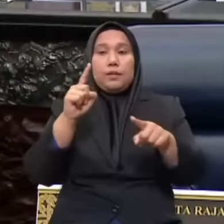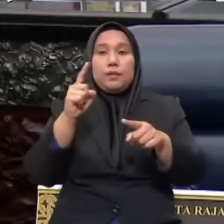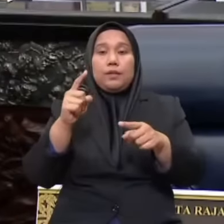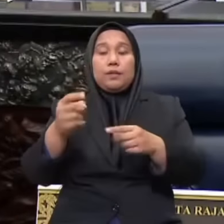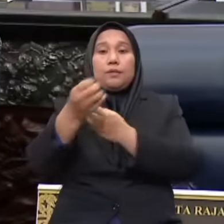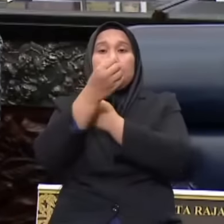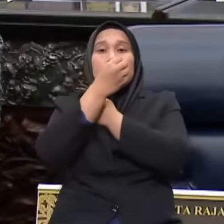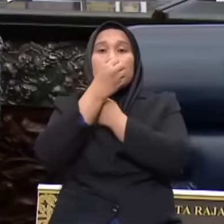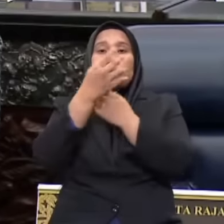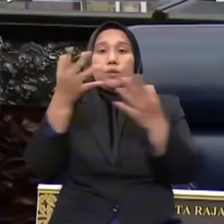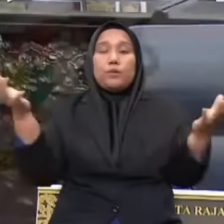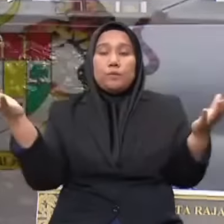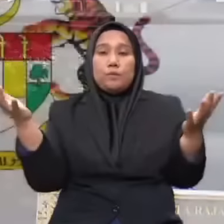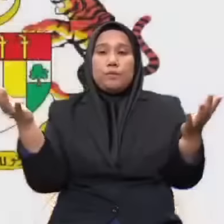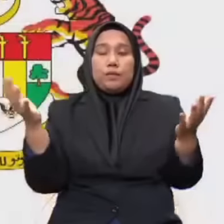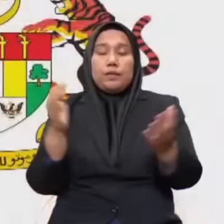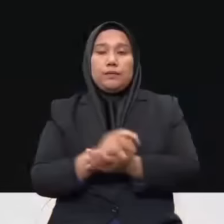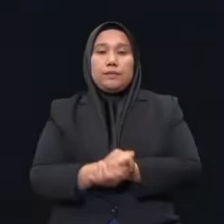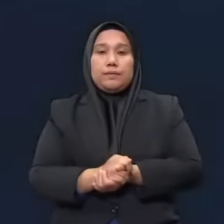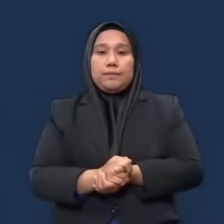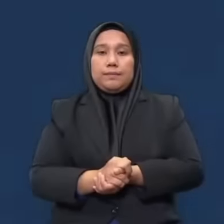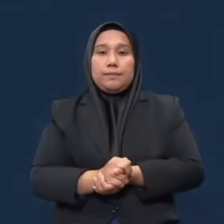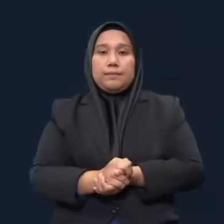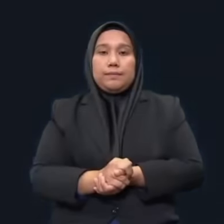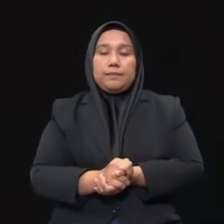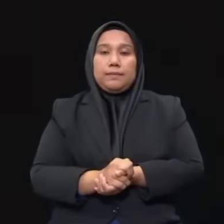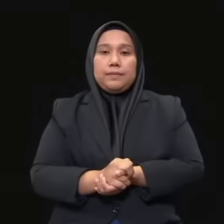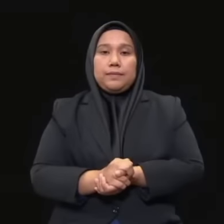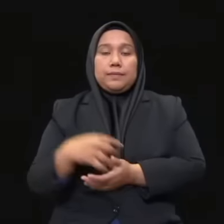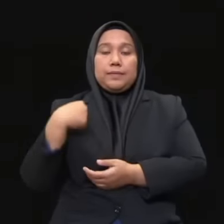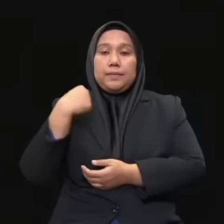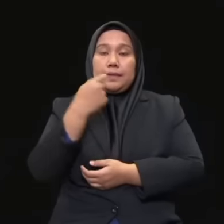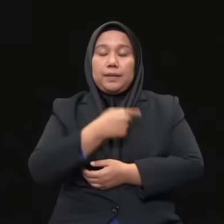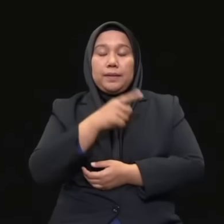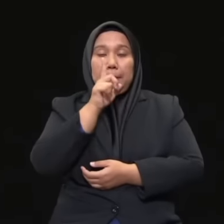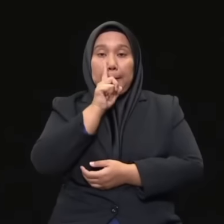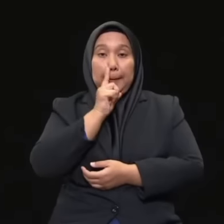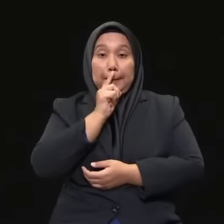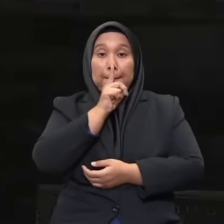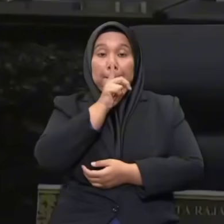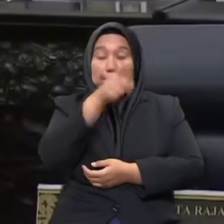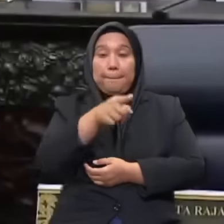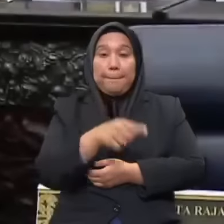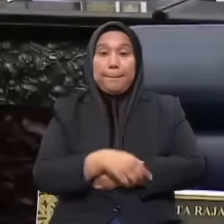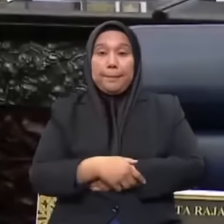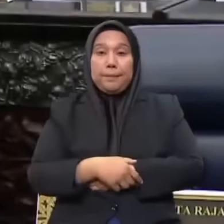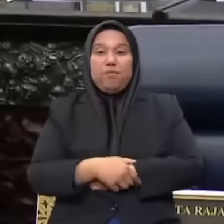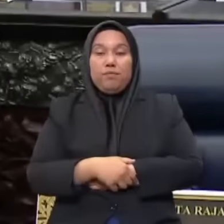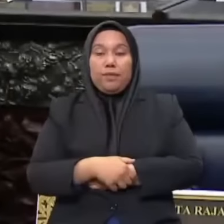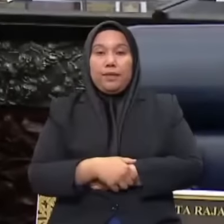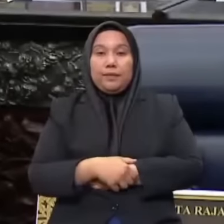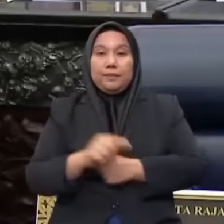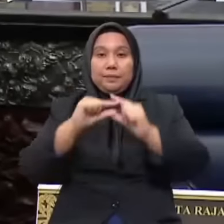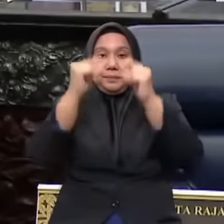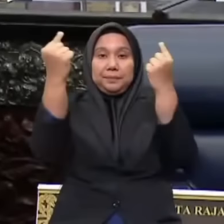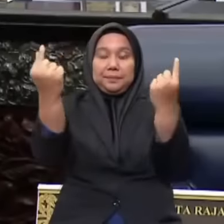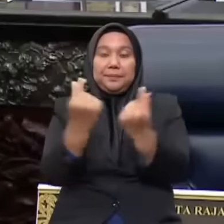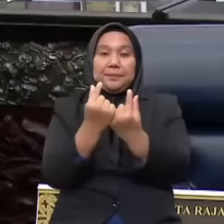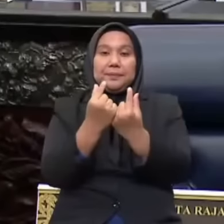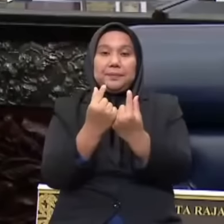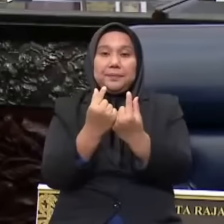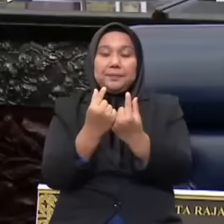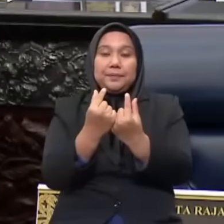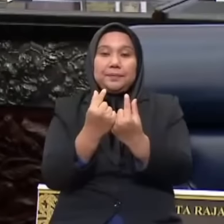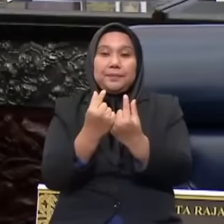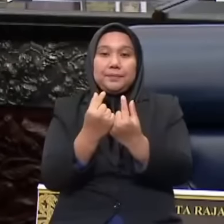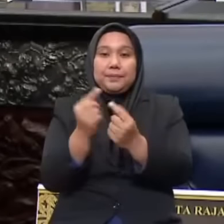mengenai geran ialah supaya kita memastikan bahawa kumpulan-kumpulan usahawan